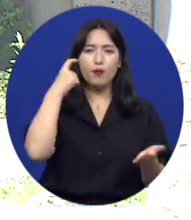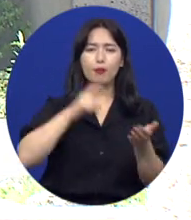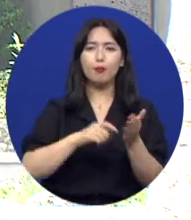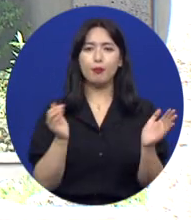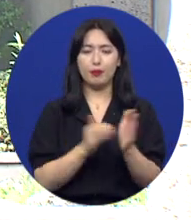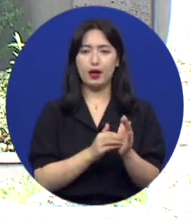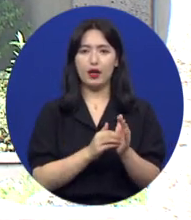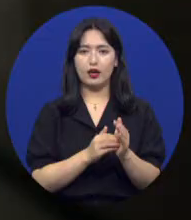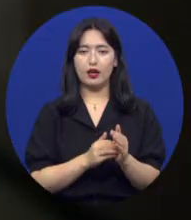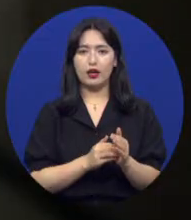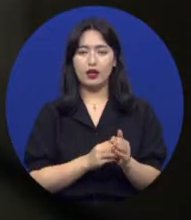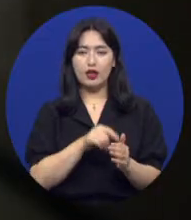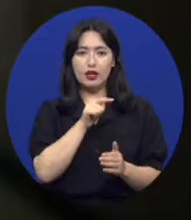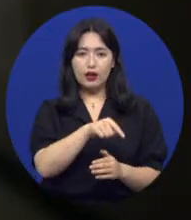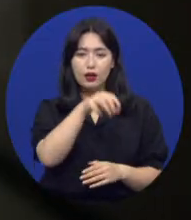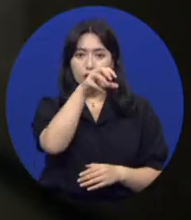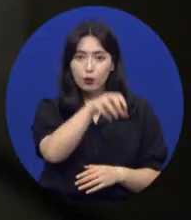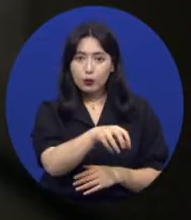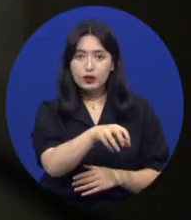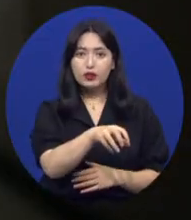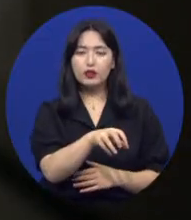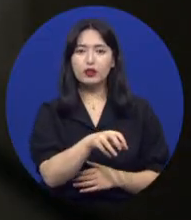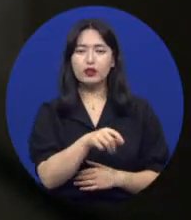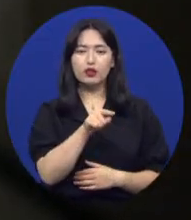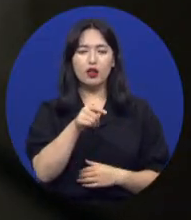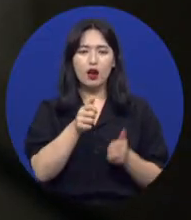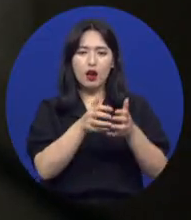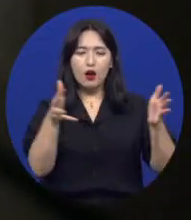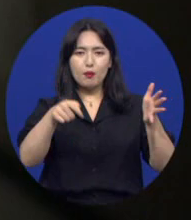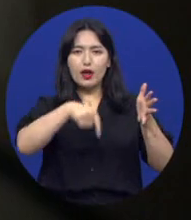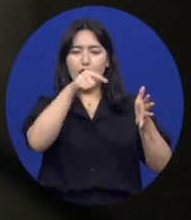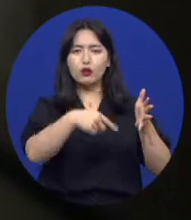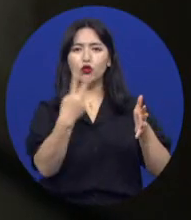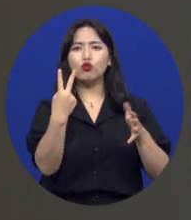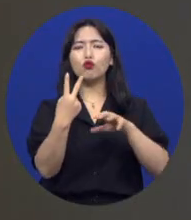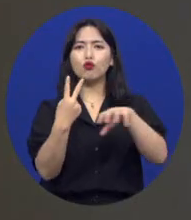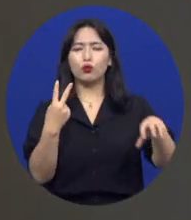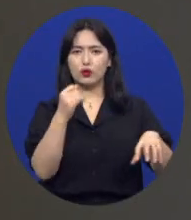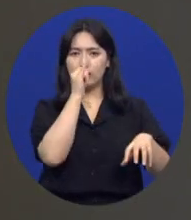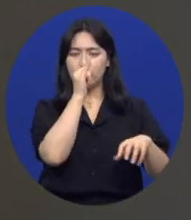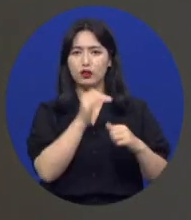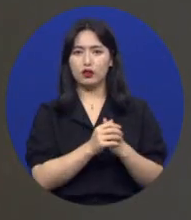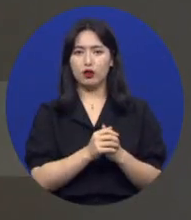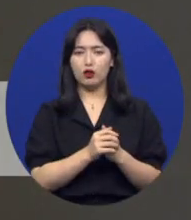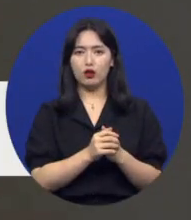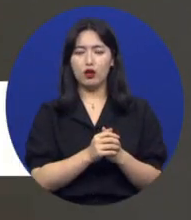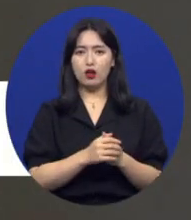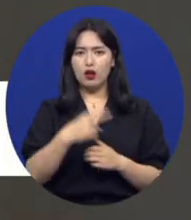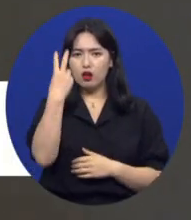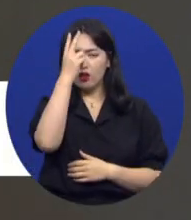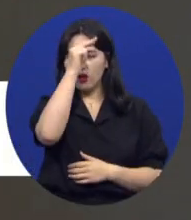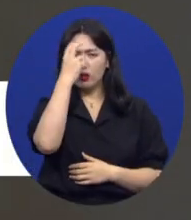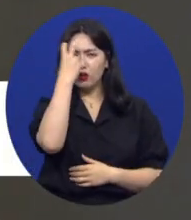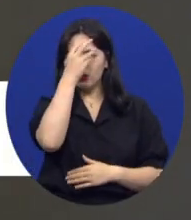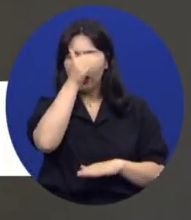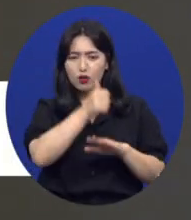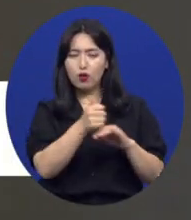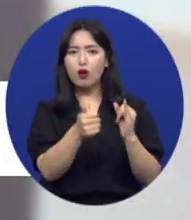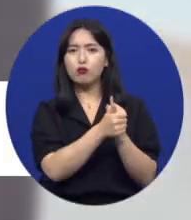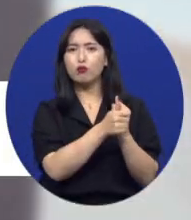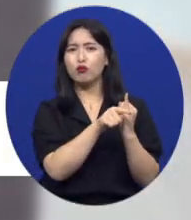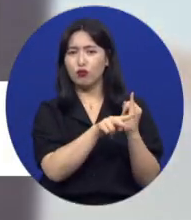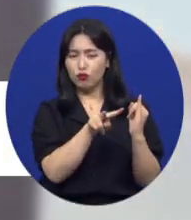씁니다 성매매가 이뤄진 곳은 이 오피스텔에서 만두 개실 경찰 조사결과 부부인 없자